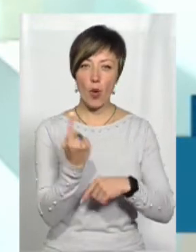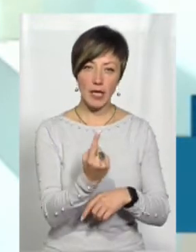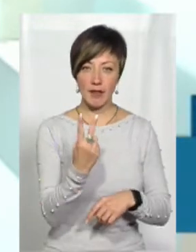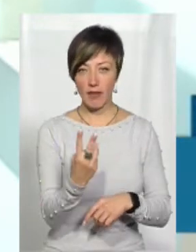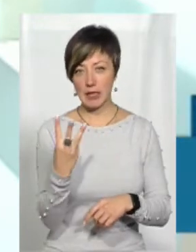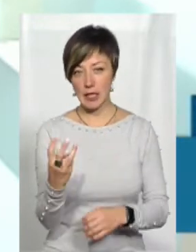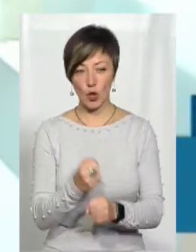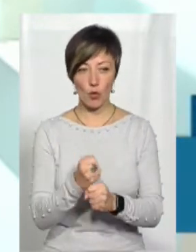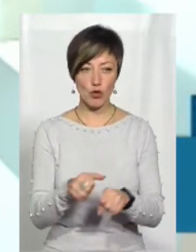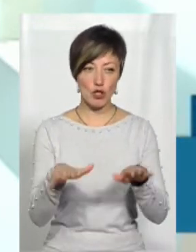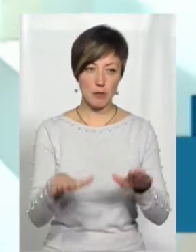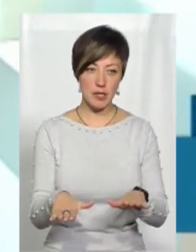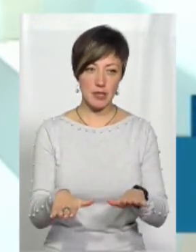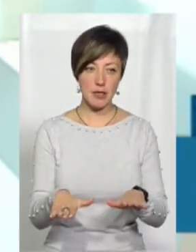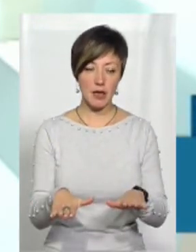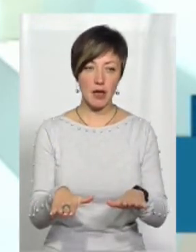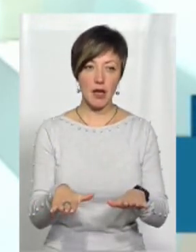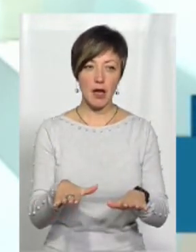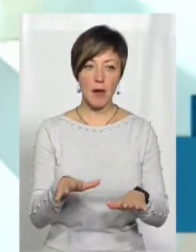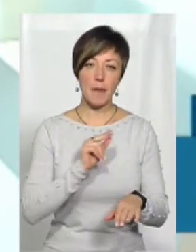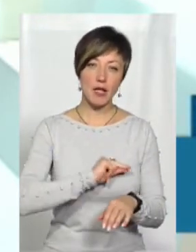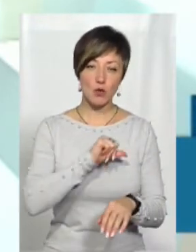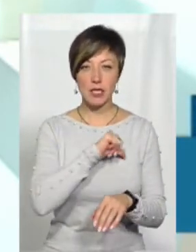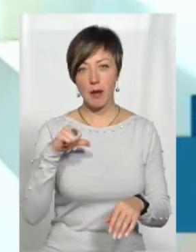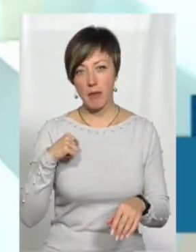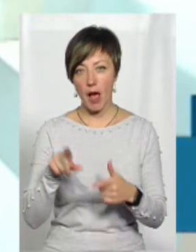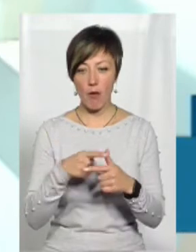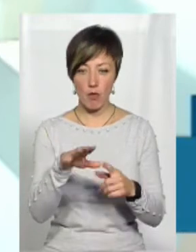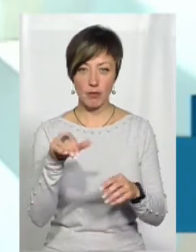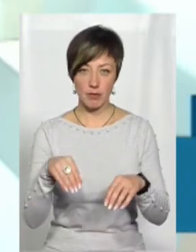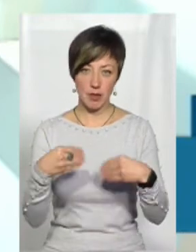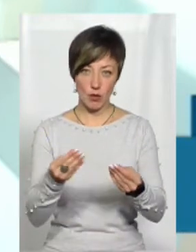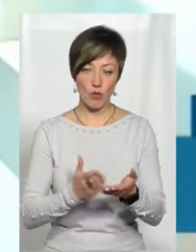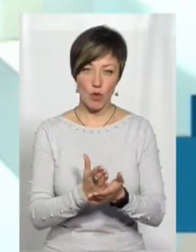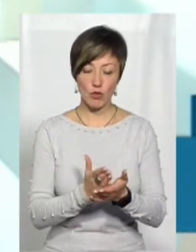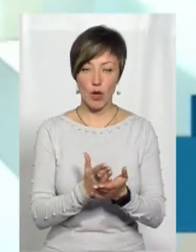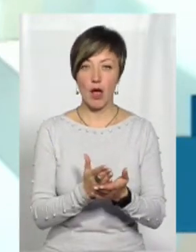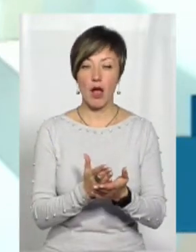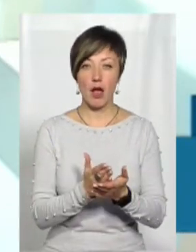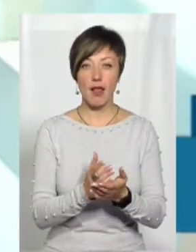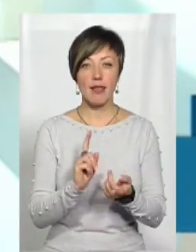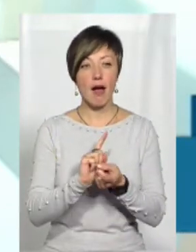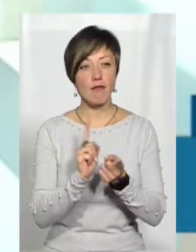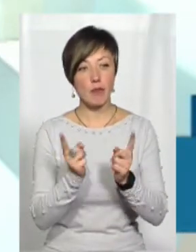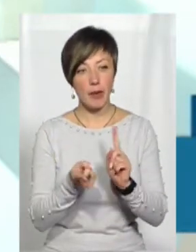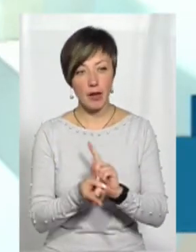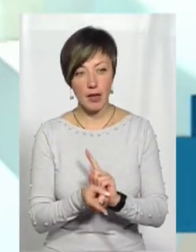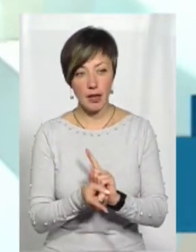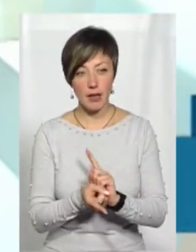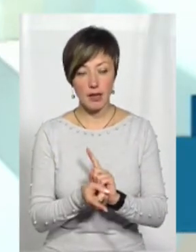два, три там робочих місця, найманих, от чи самі працюють за прилавком, чи надають послуги. Навпаки,